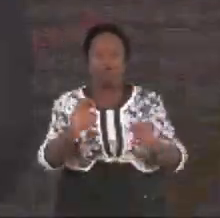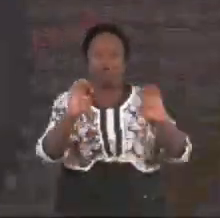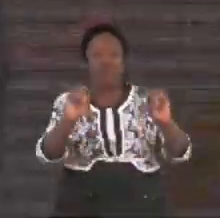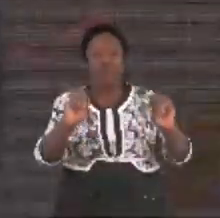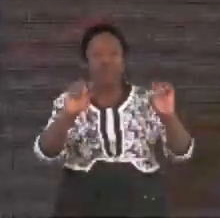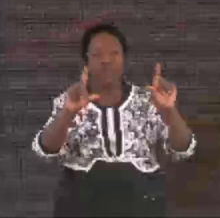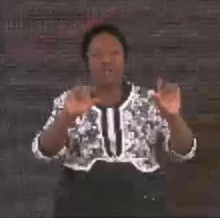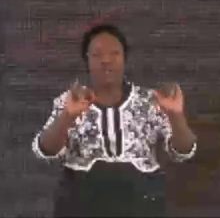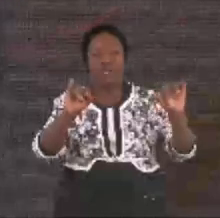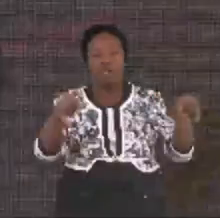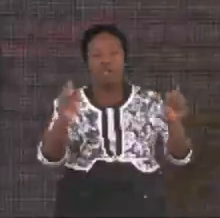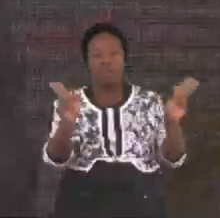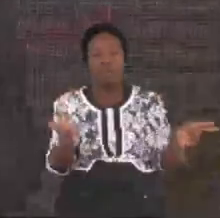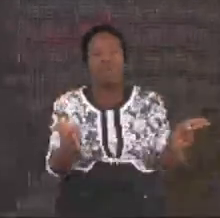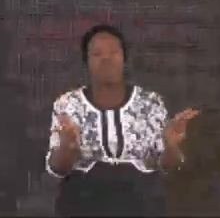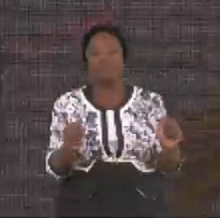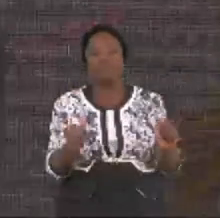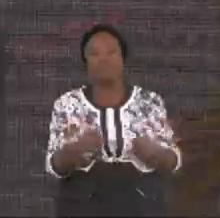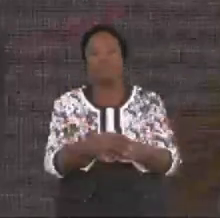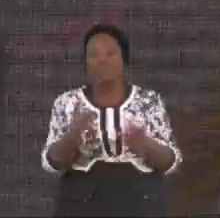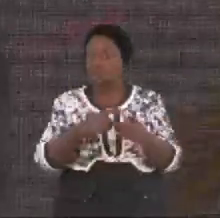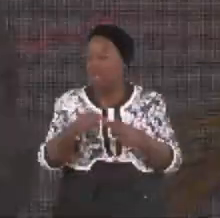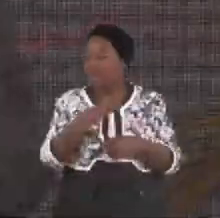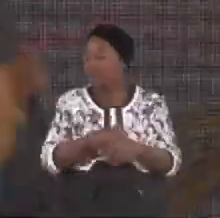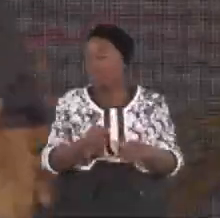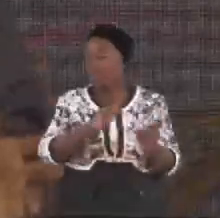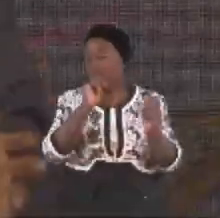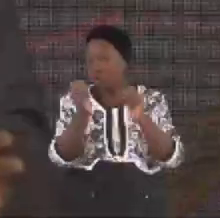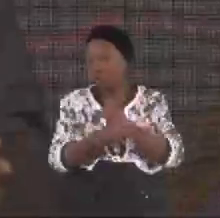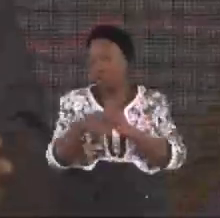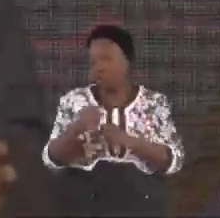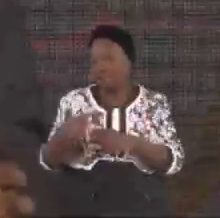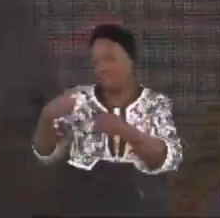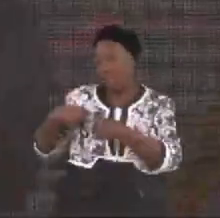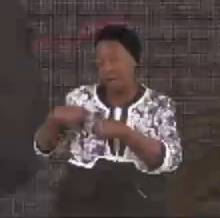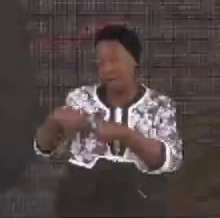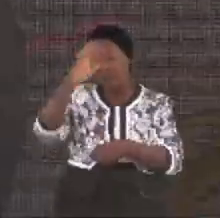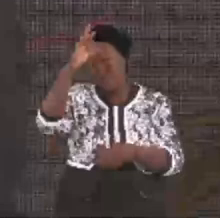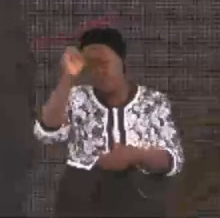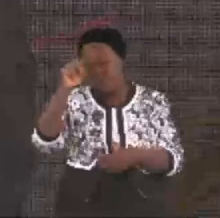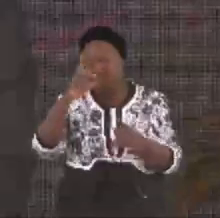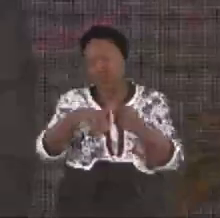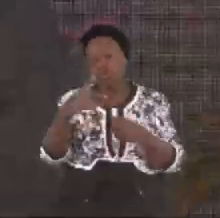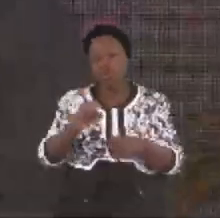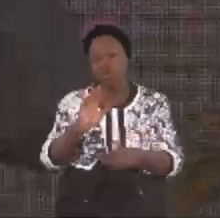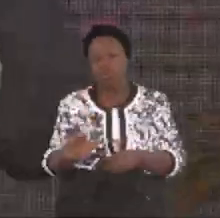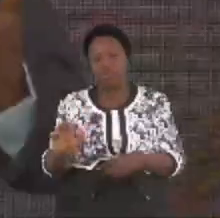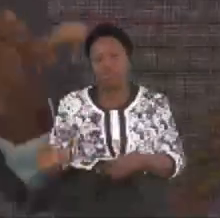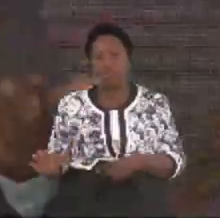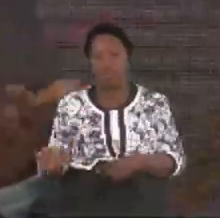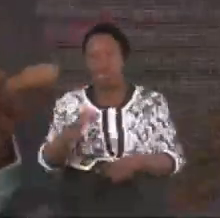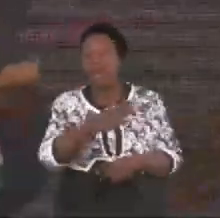d'Élie, pour ramener les cœurs des pères vers les enfants et